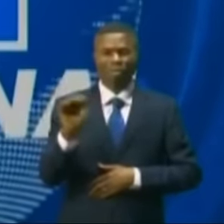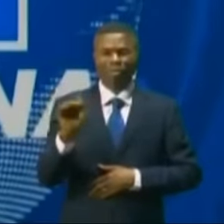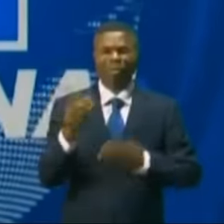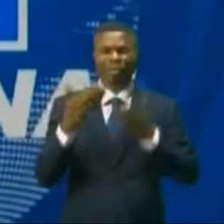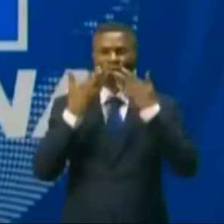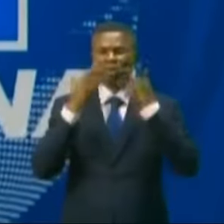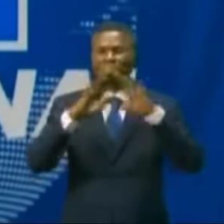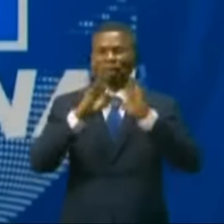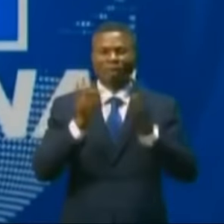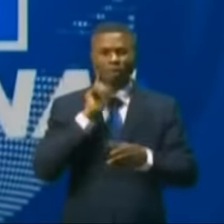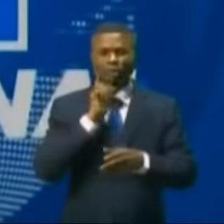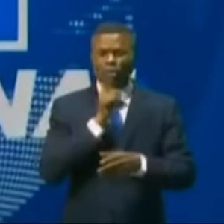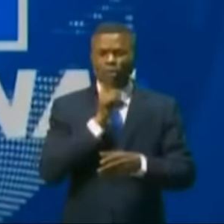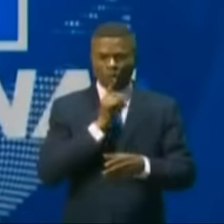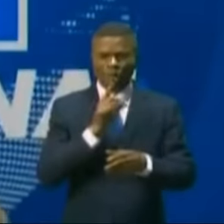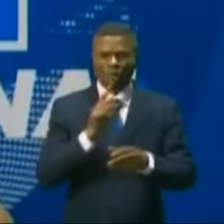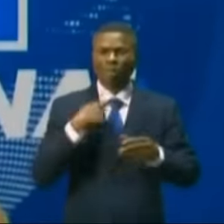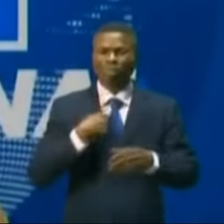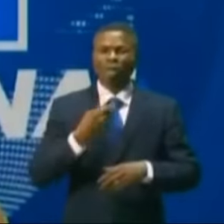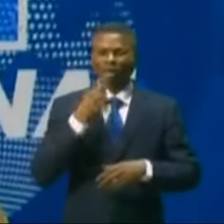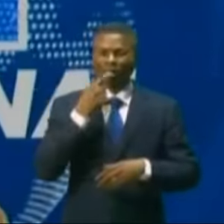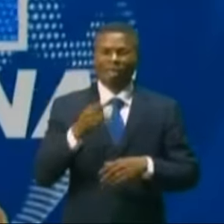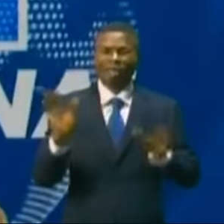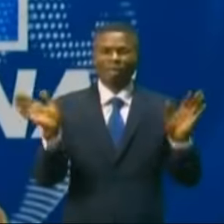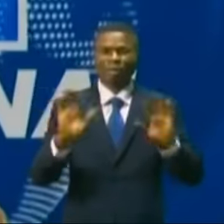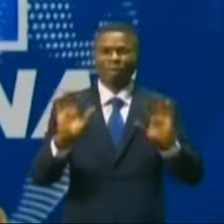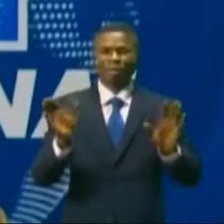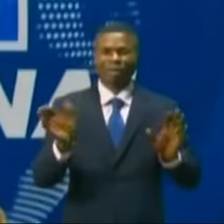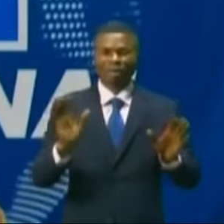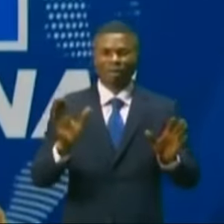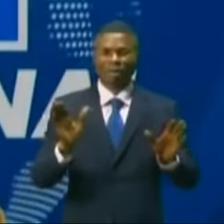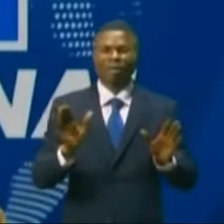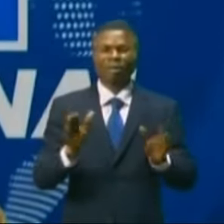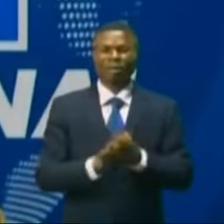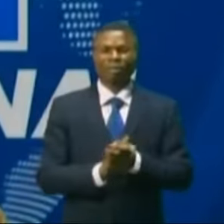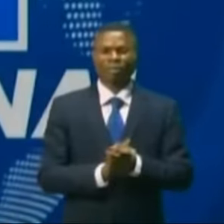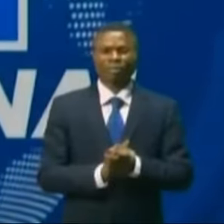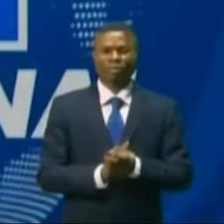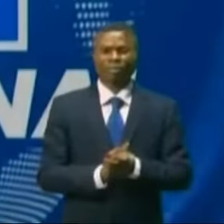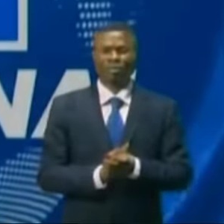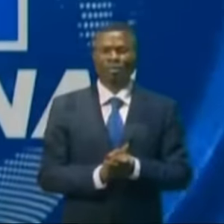Mokondi. Demain, 20h, retrouvez Anita Luamba. Très bonne suite de programme sur la RTNC.